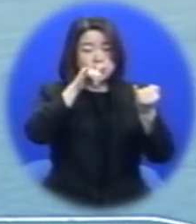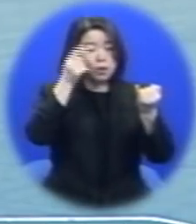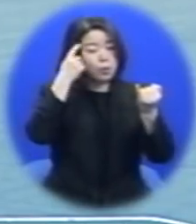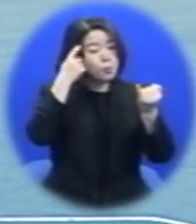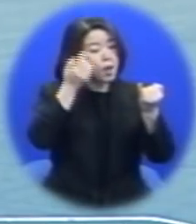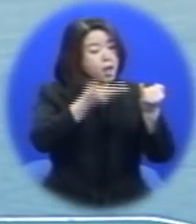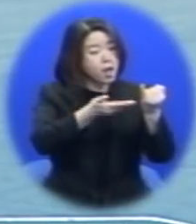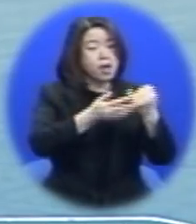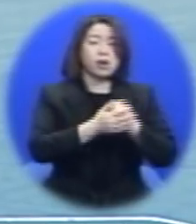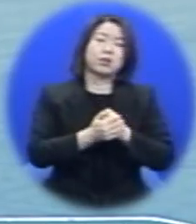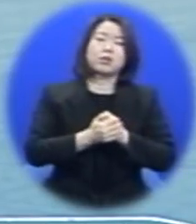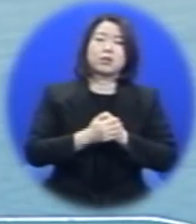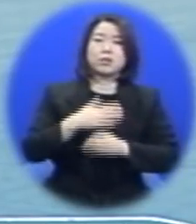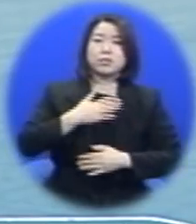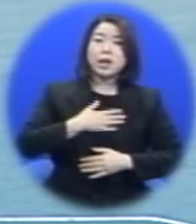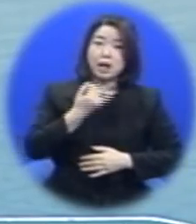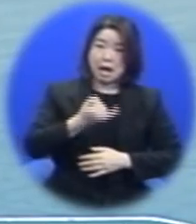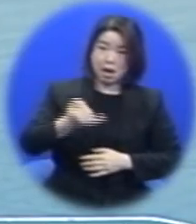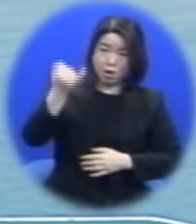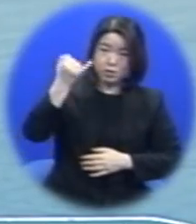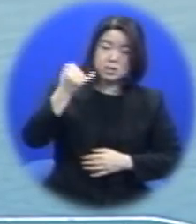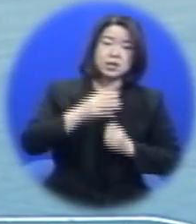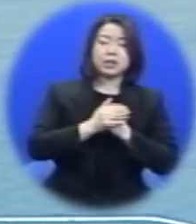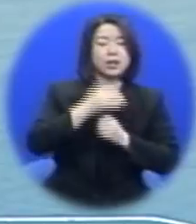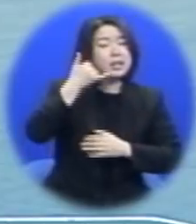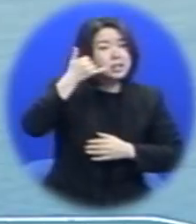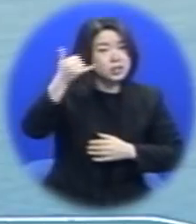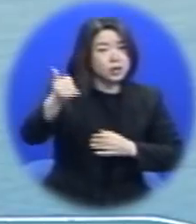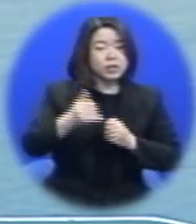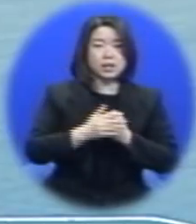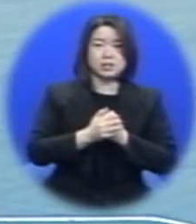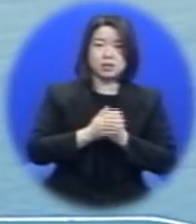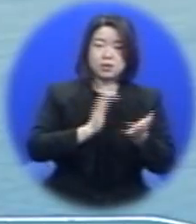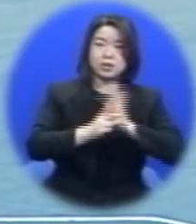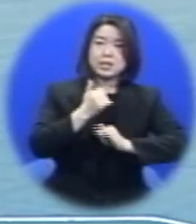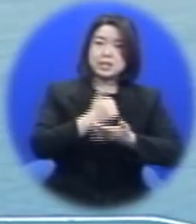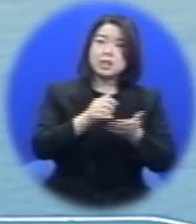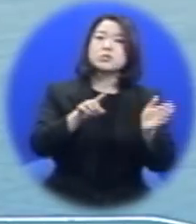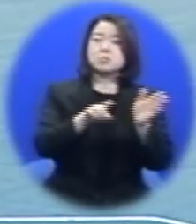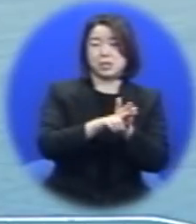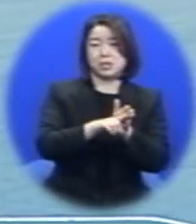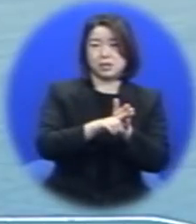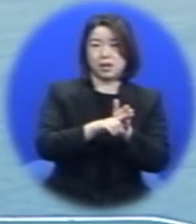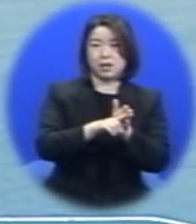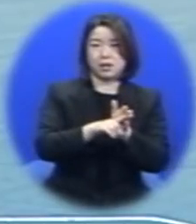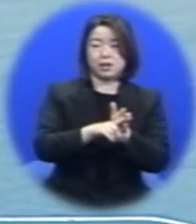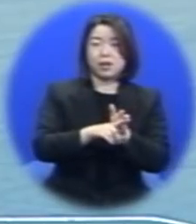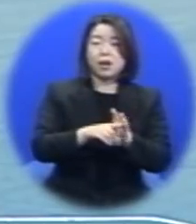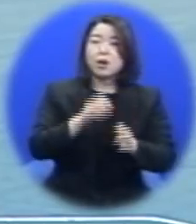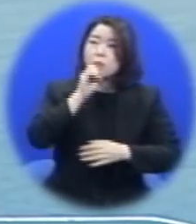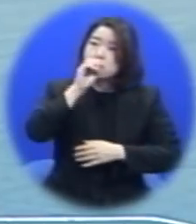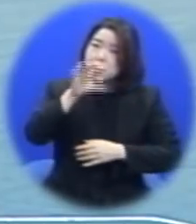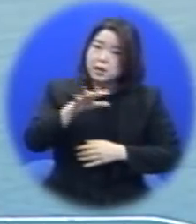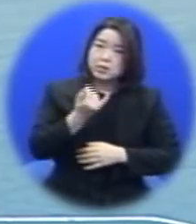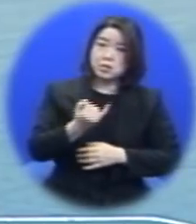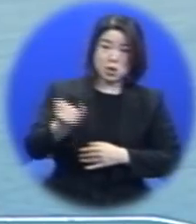그랬더니 내가 언니에게 전화해서 내가 예수님을 믿었다고 그랬더니